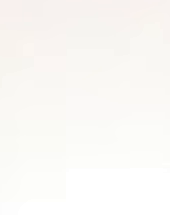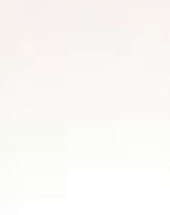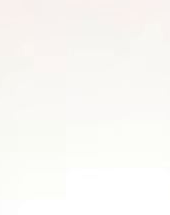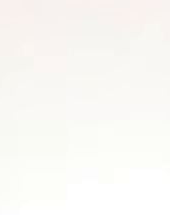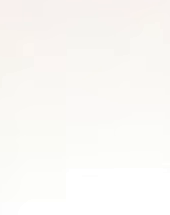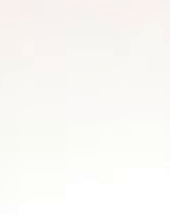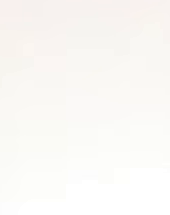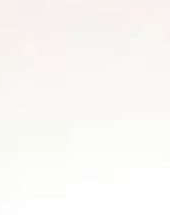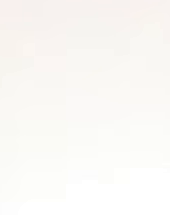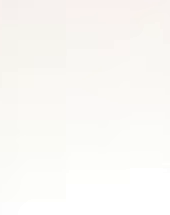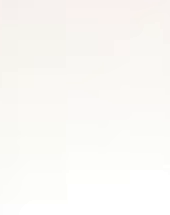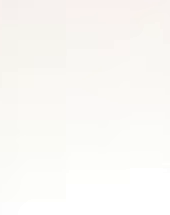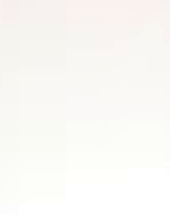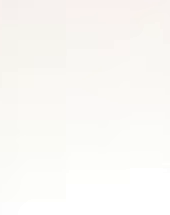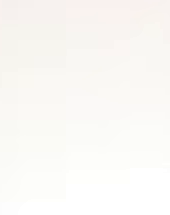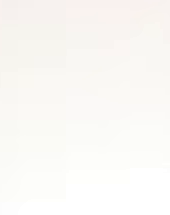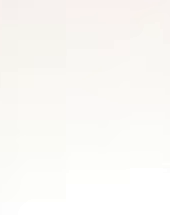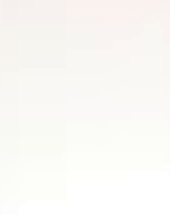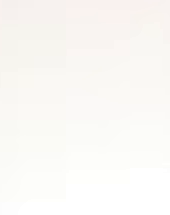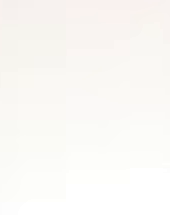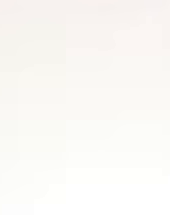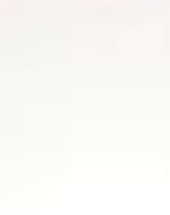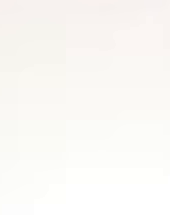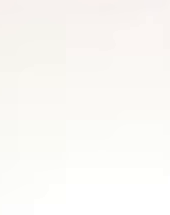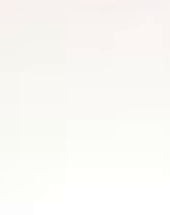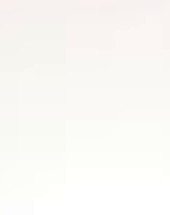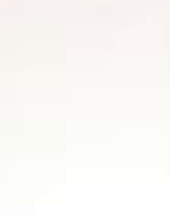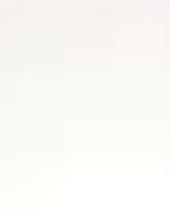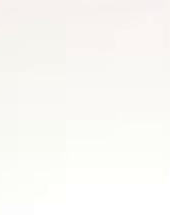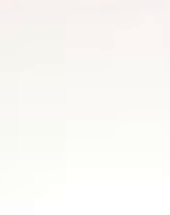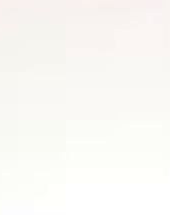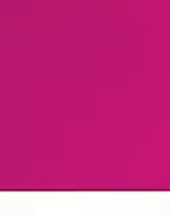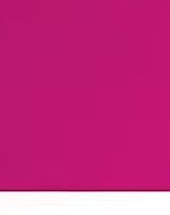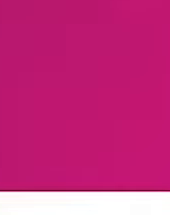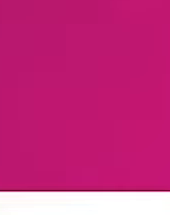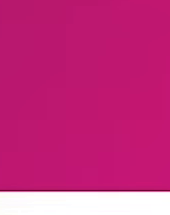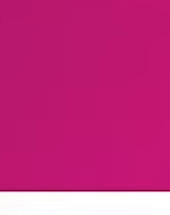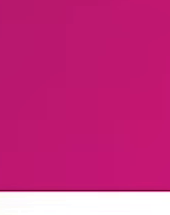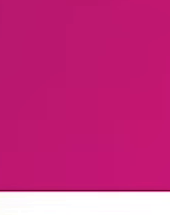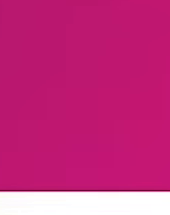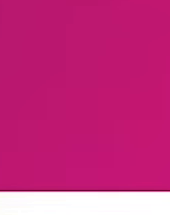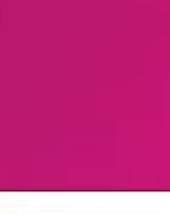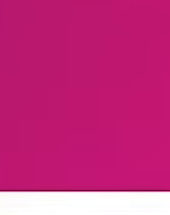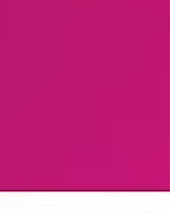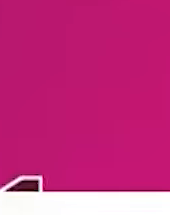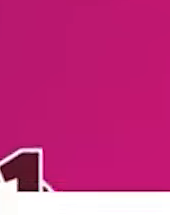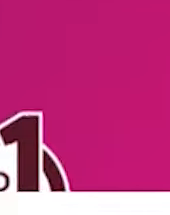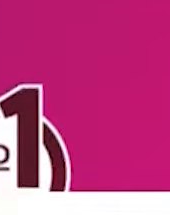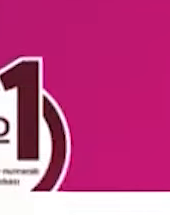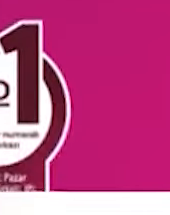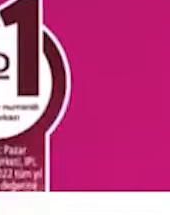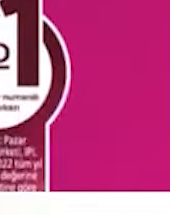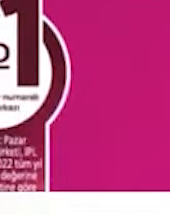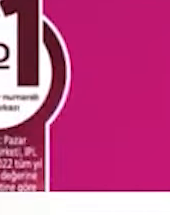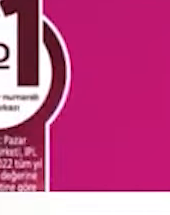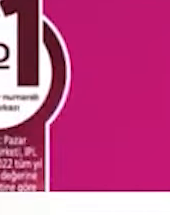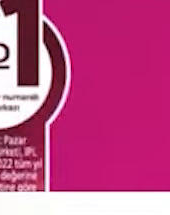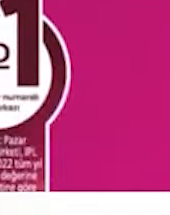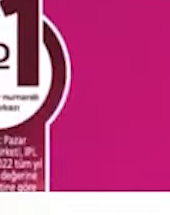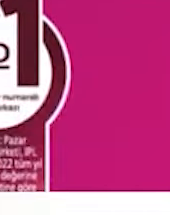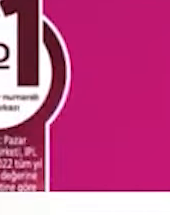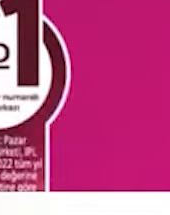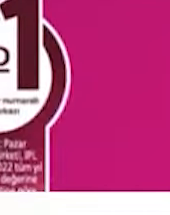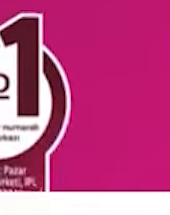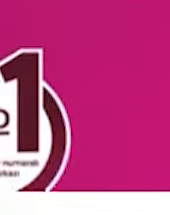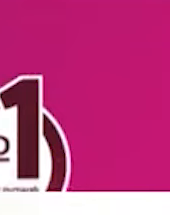de piştikten sonra soğumuş hali. Pişip soğumuş, yani haşlanıp soğumuş patatesin tokluk indeksi